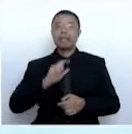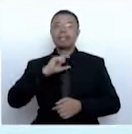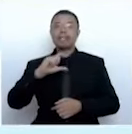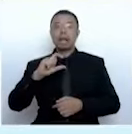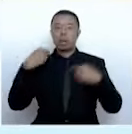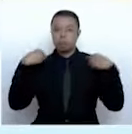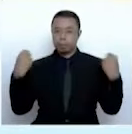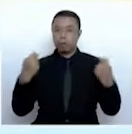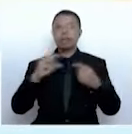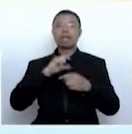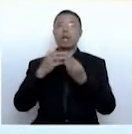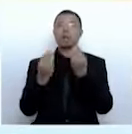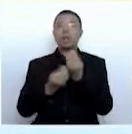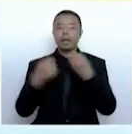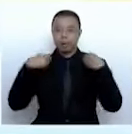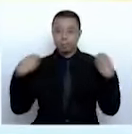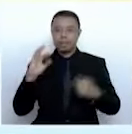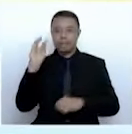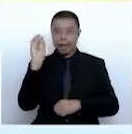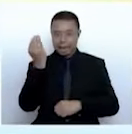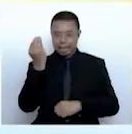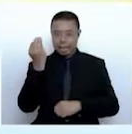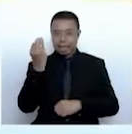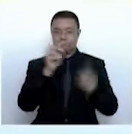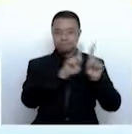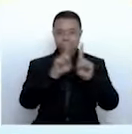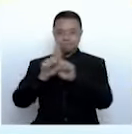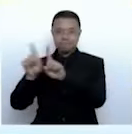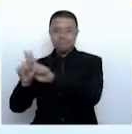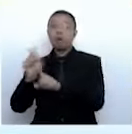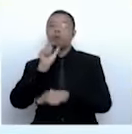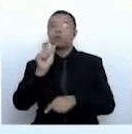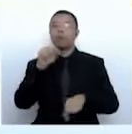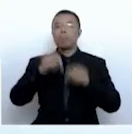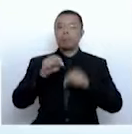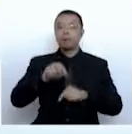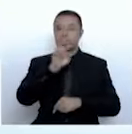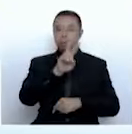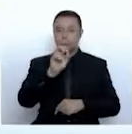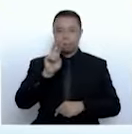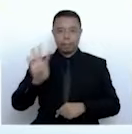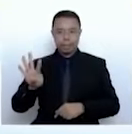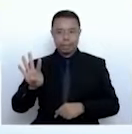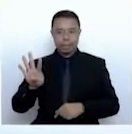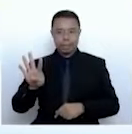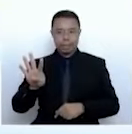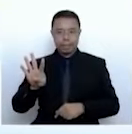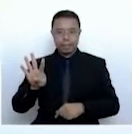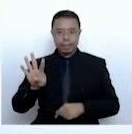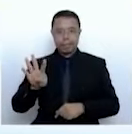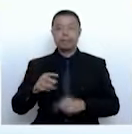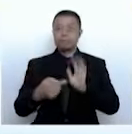calon gubernur dan calon wakil gubernur DKI Jakarta pemilihan tahun 2024.